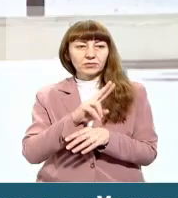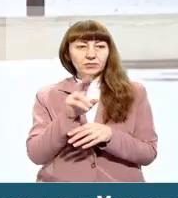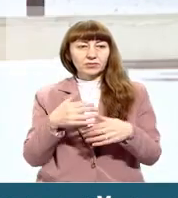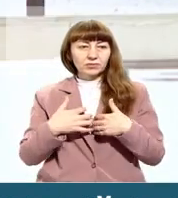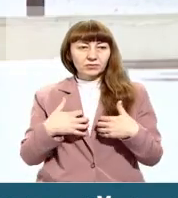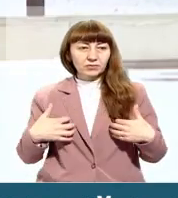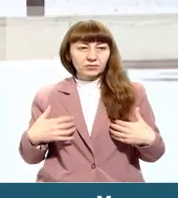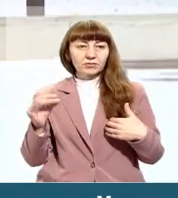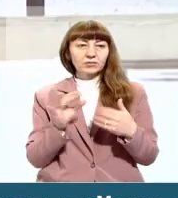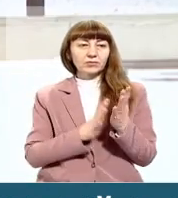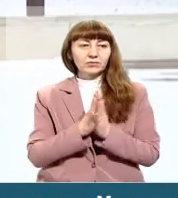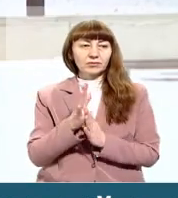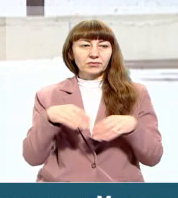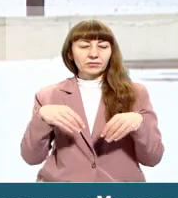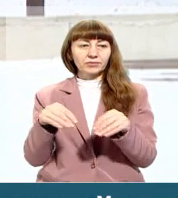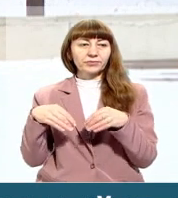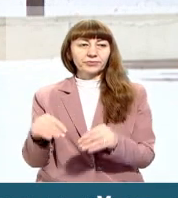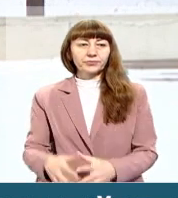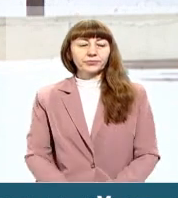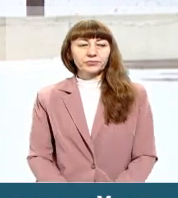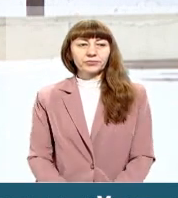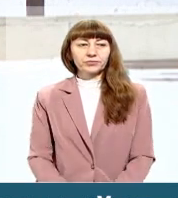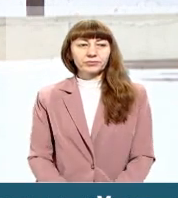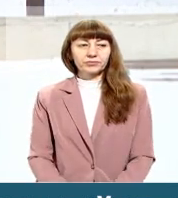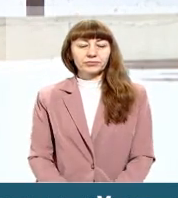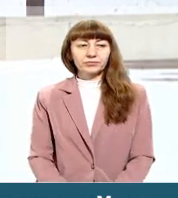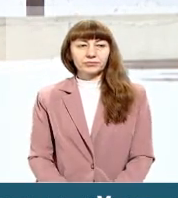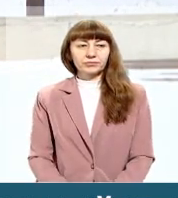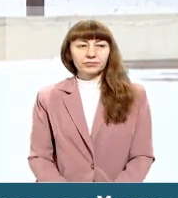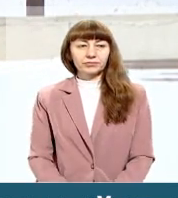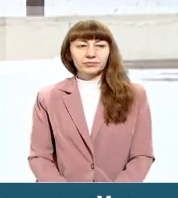животноводство и растениеводство. Алмажан Манкельдинова, Руслан Джабаев, телеканал Кустанай.